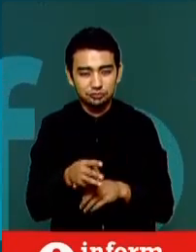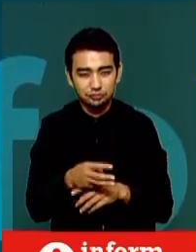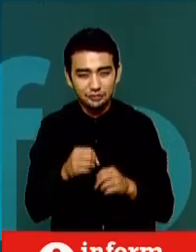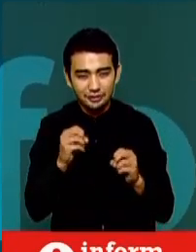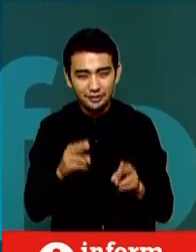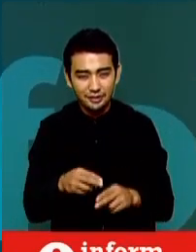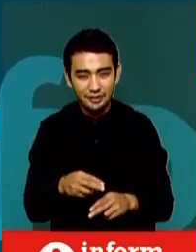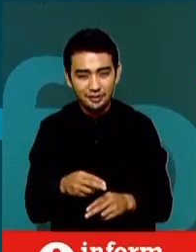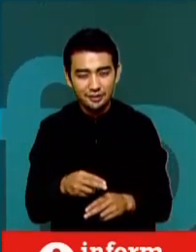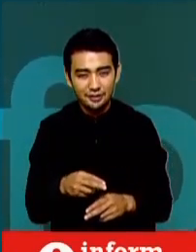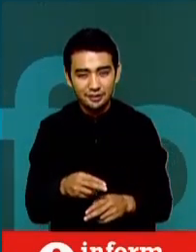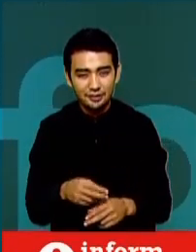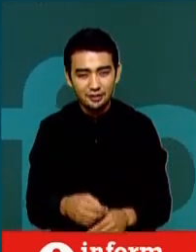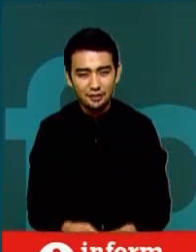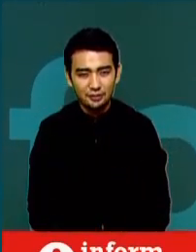Год выпуска автомобиля